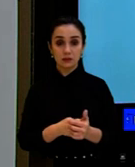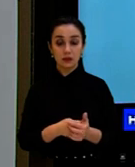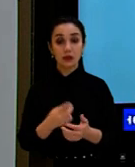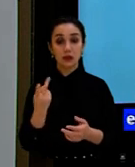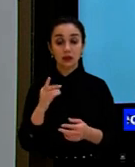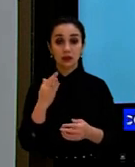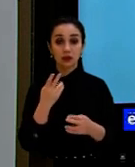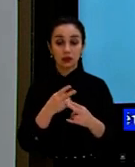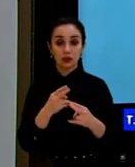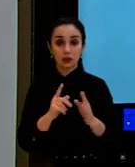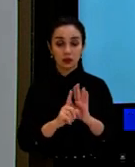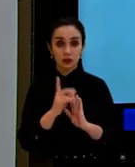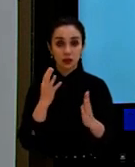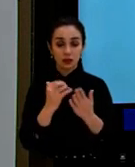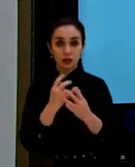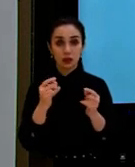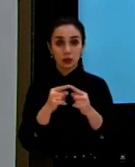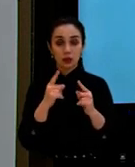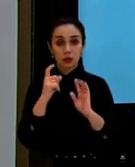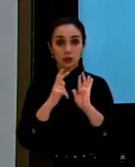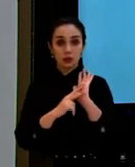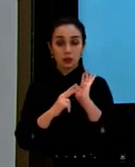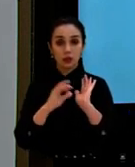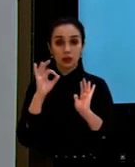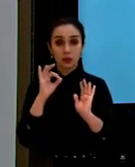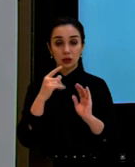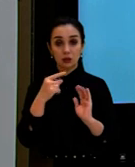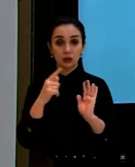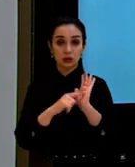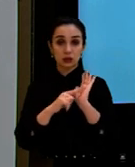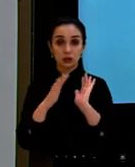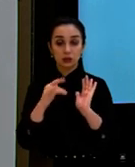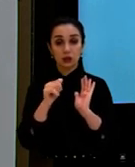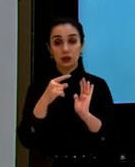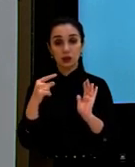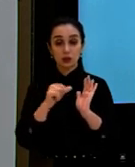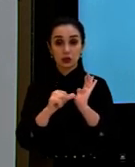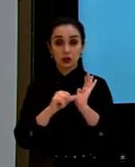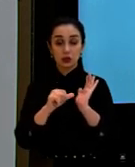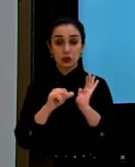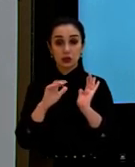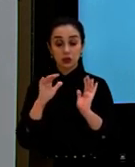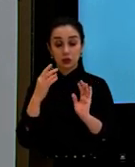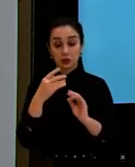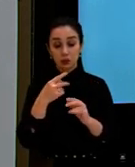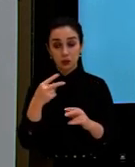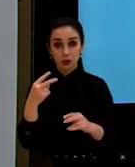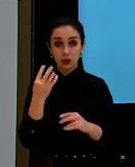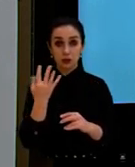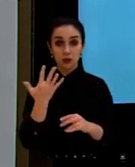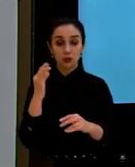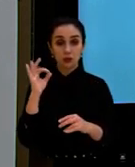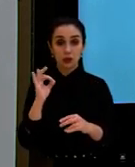Для начала найдем угол С. От 180 градусов отнимаем 75, отнимаем 60, получаем 45